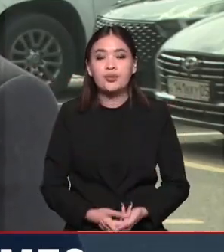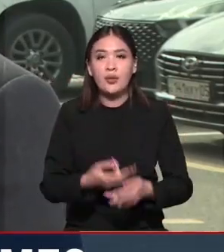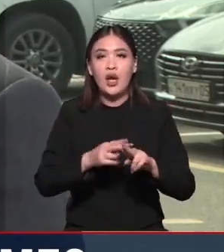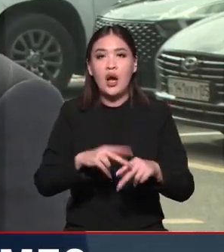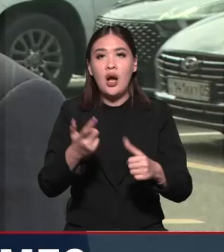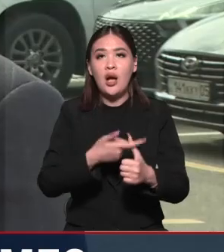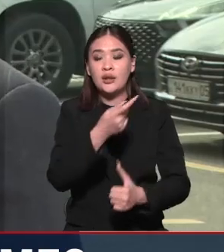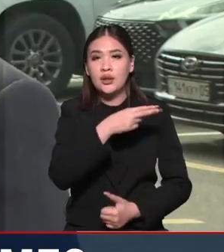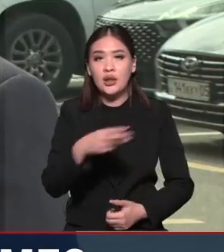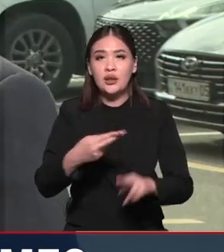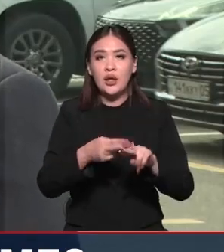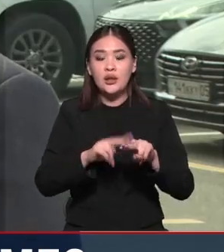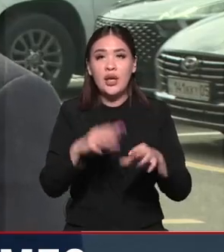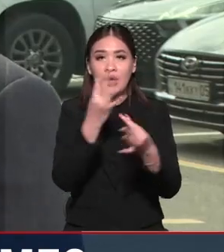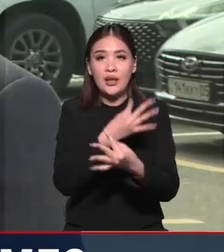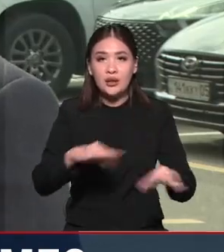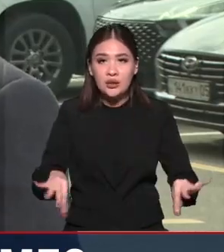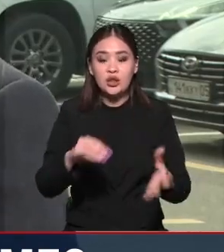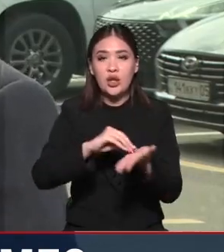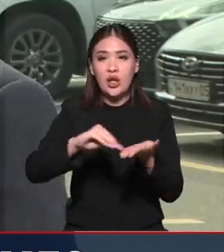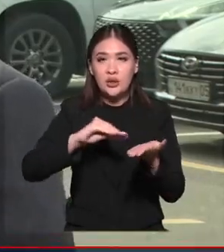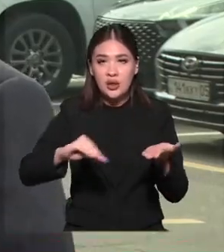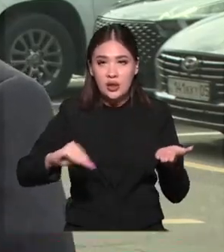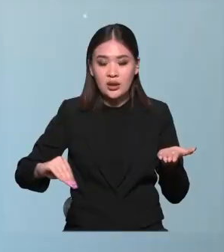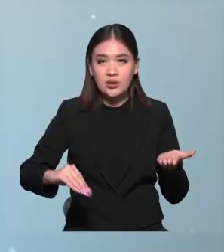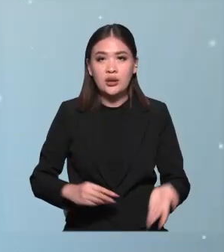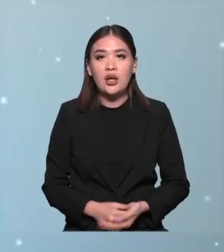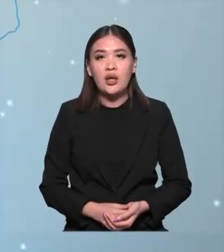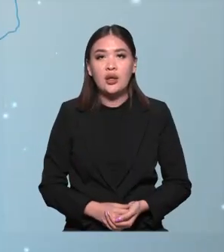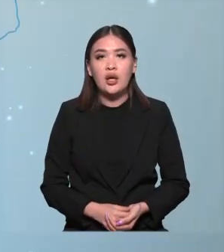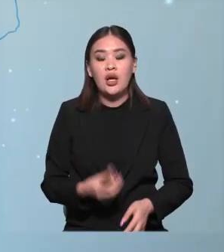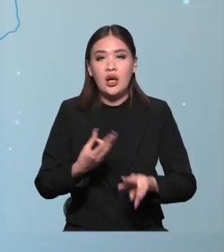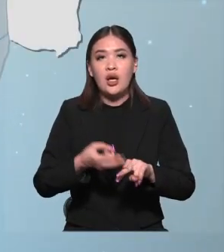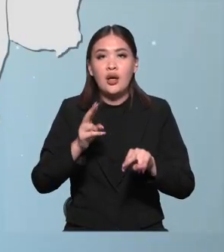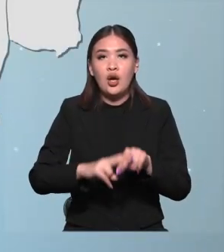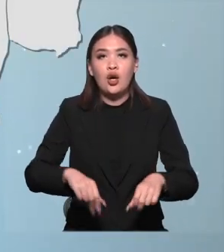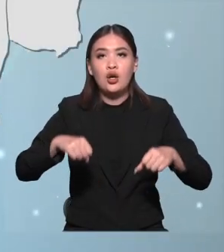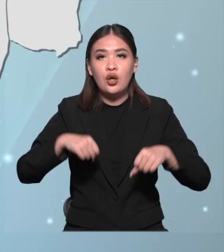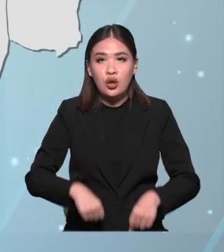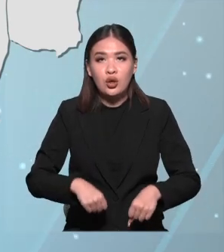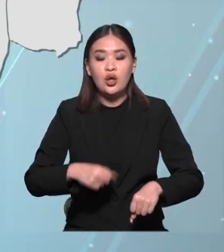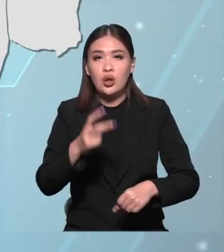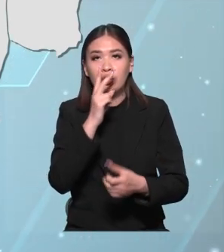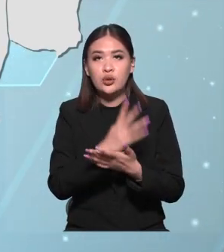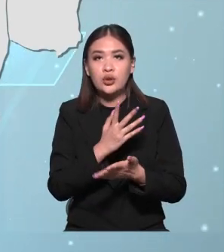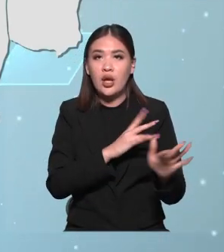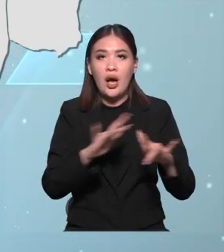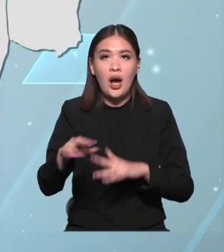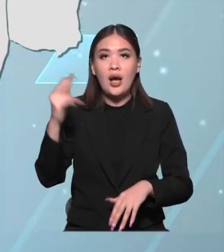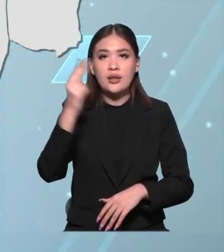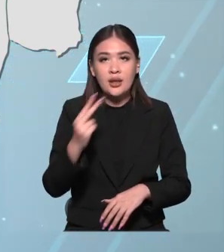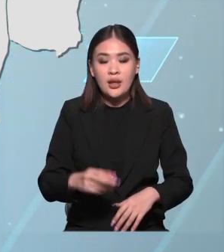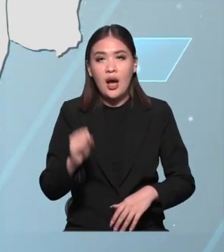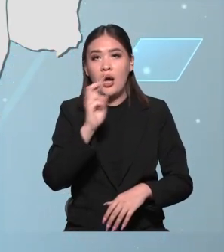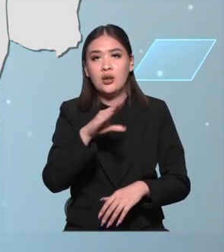бұл. Ол ерік түрде жазылады, қарапайым ақ төрт парағына жазса болады. Тұтынушылар құқығы жиі бұзылатын өңірлер бойынша Астана мен Ақтөбе